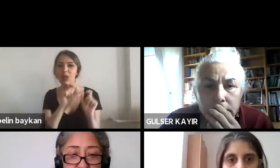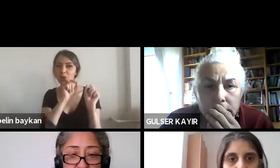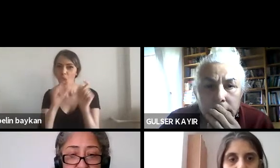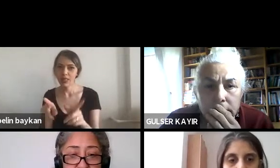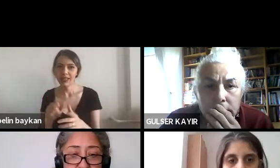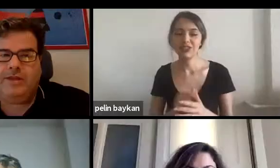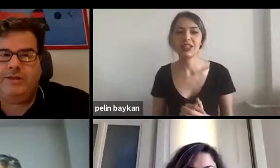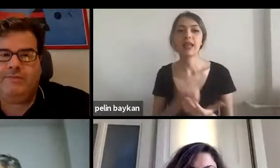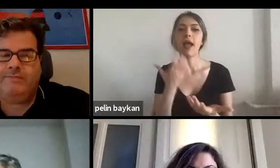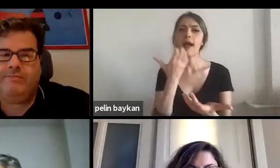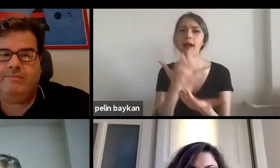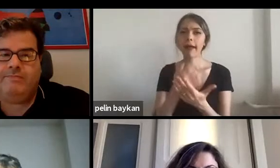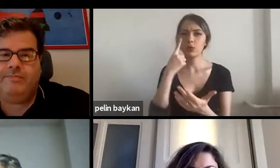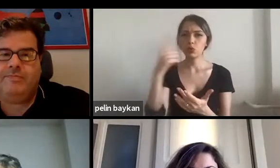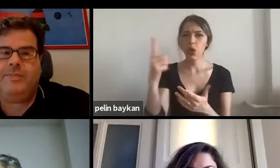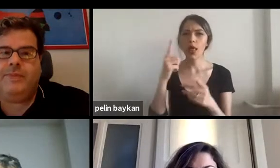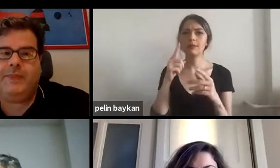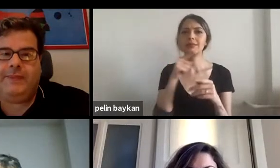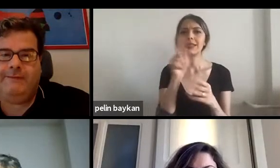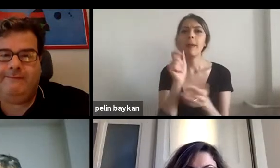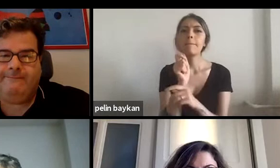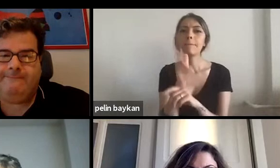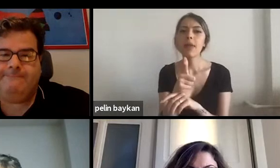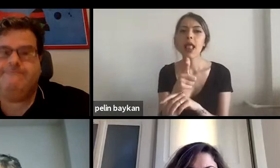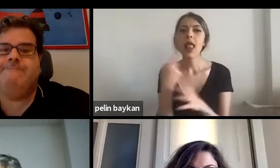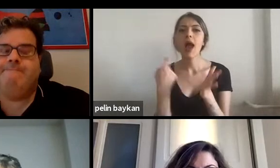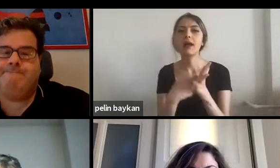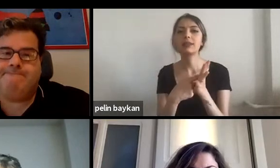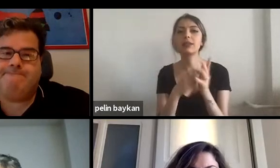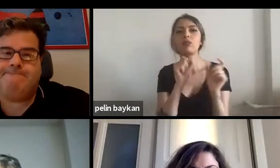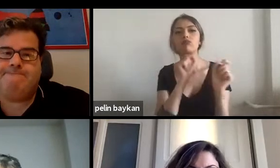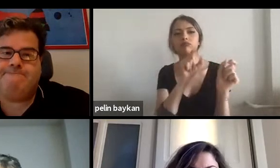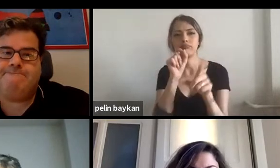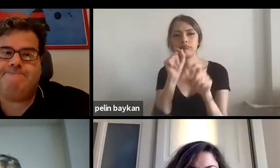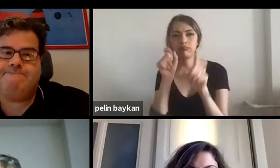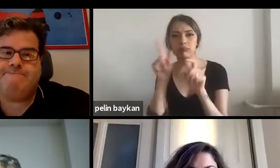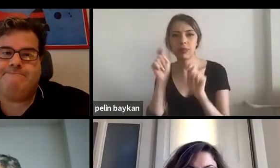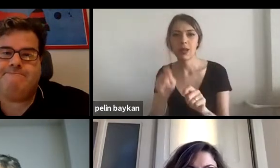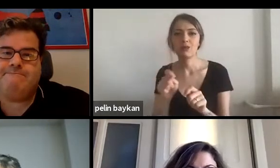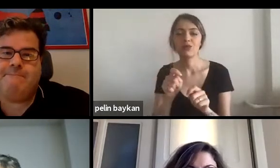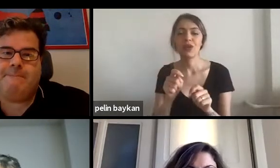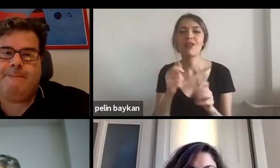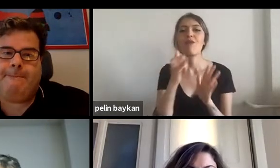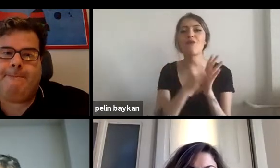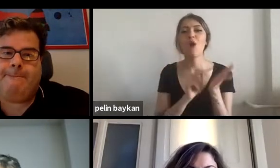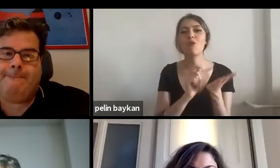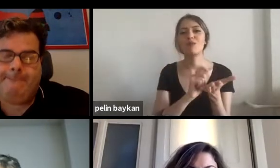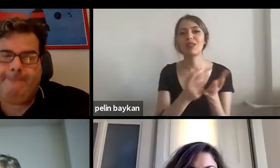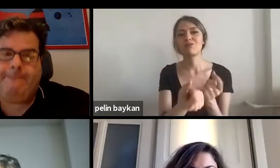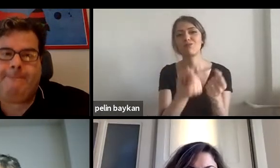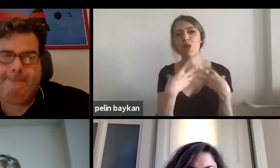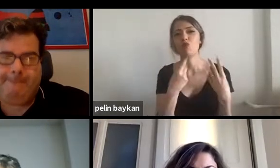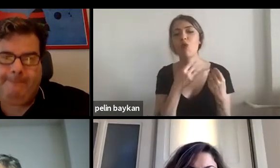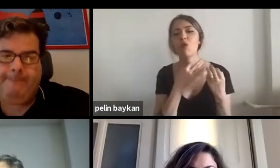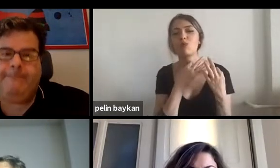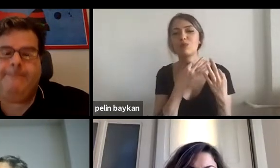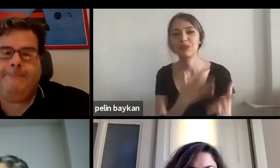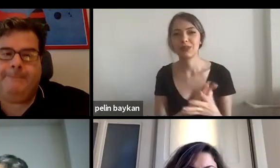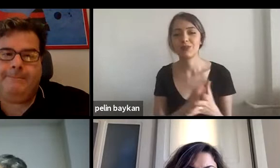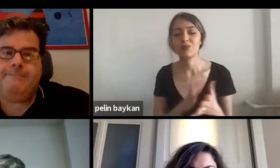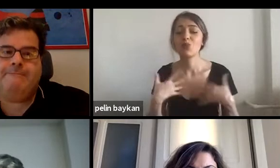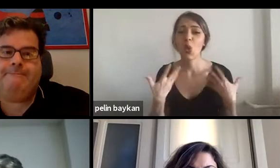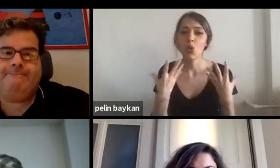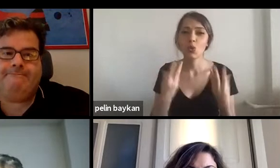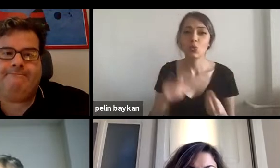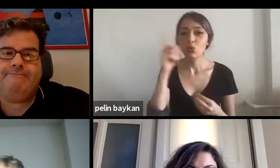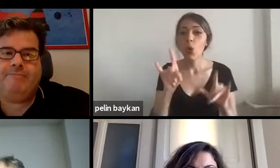sizin kayıt yaptırdığınız, giriş yaptığınız e-posta adreslerine ileteceğiz. Doldurursanız çok seviniriz. Çünkü bundan sonraki webinarlarda da işte